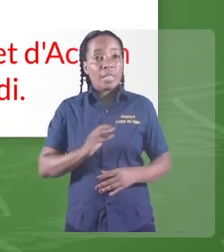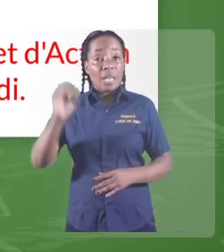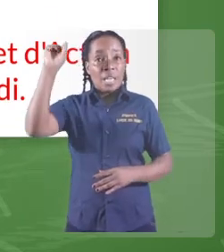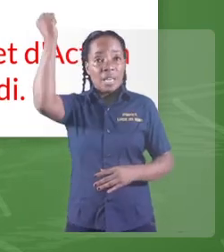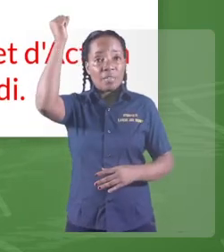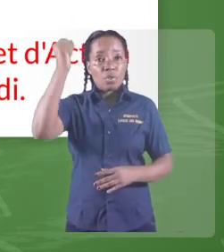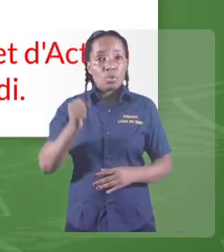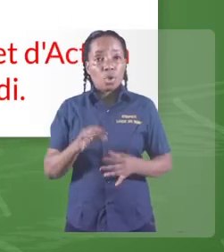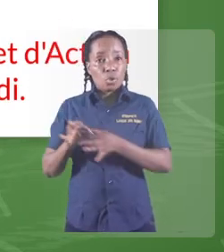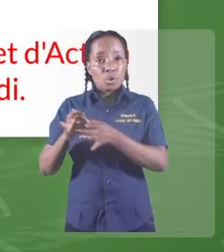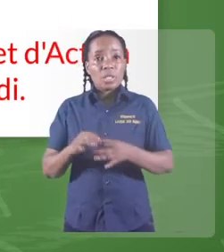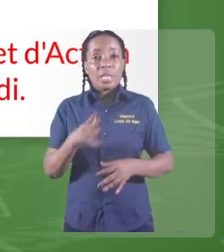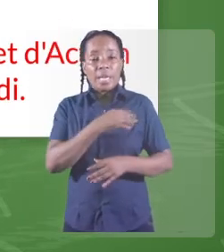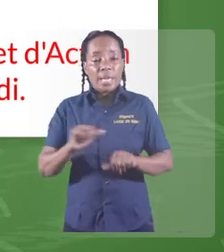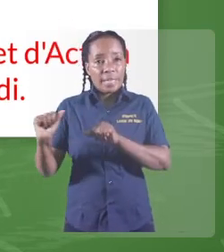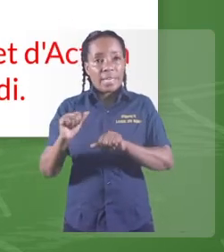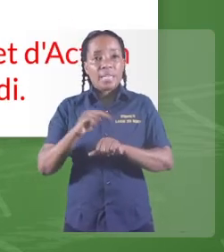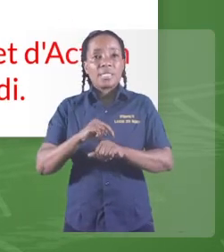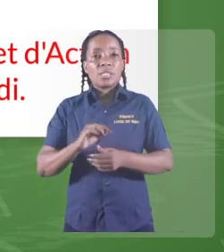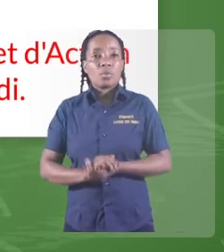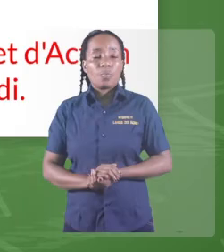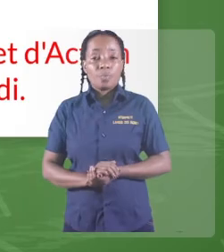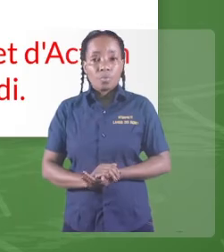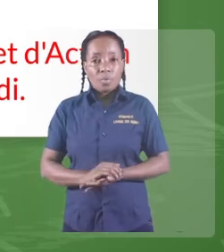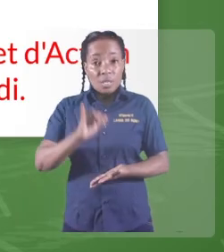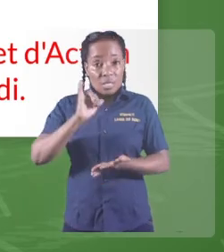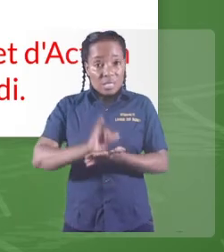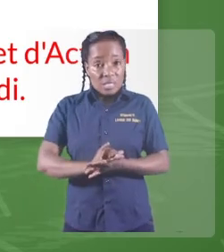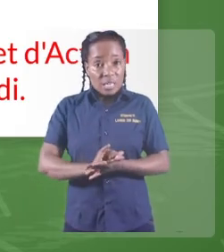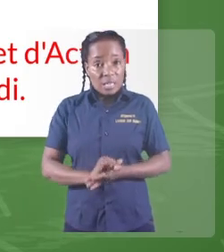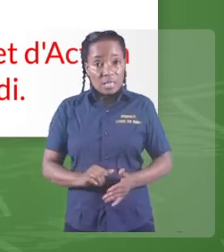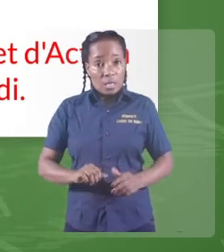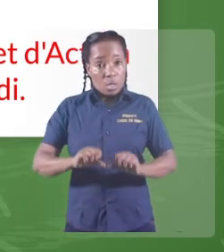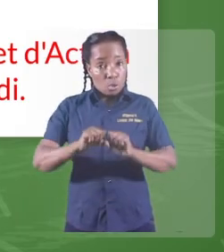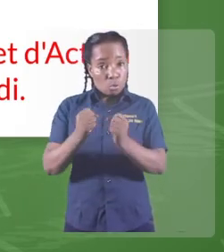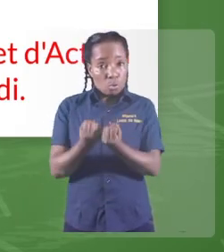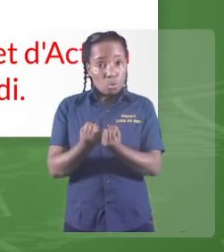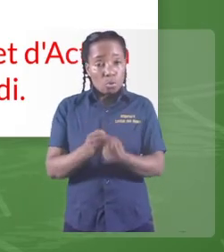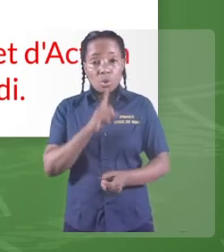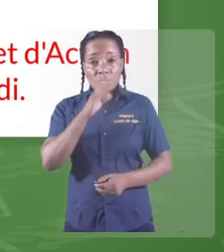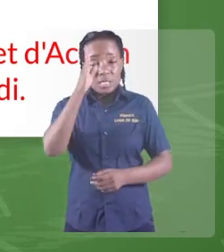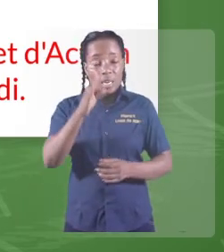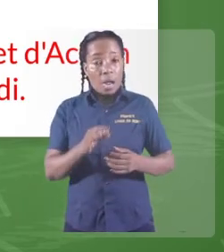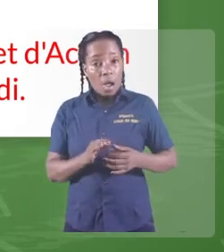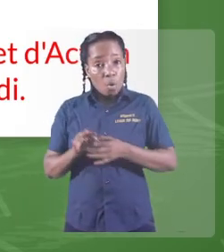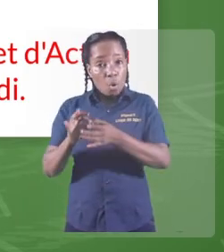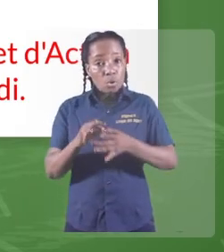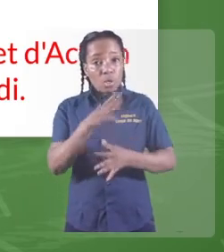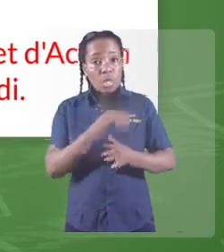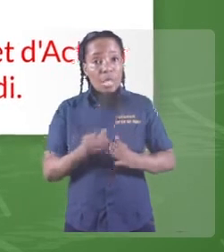d'unité et d'action CROUA. Cette structure sera coordonnée et dirigée par des